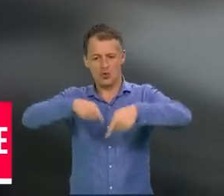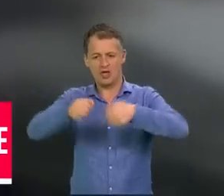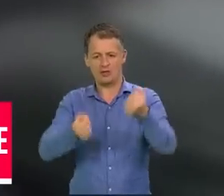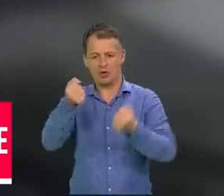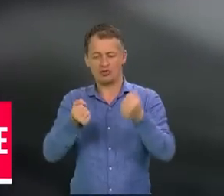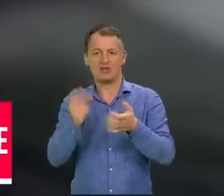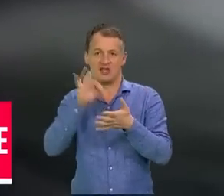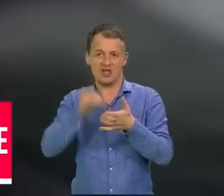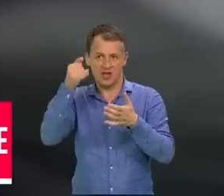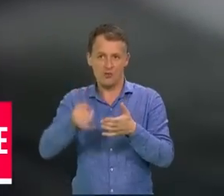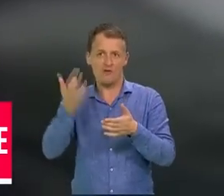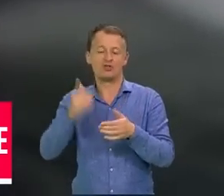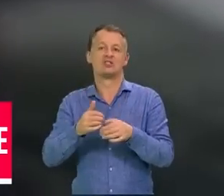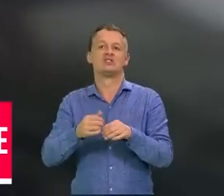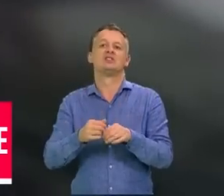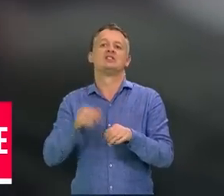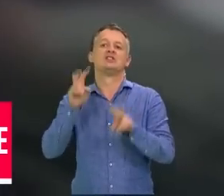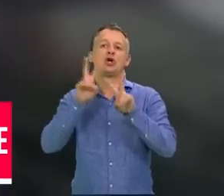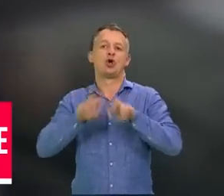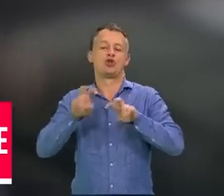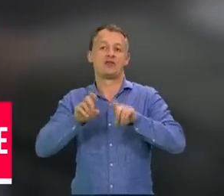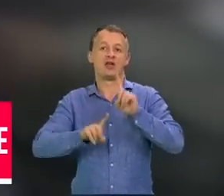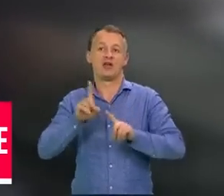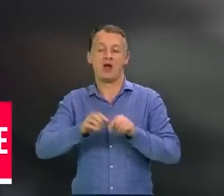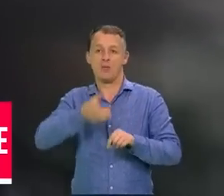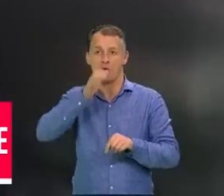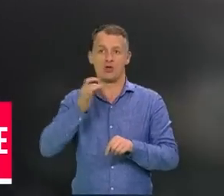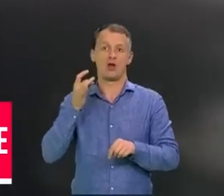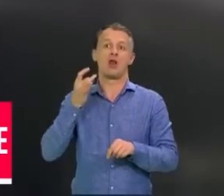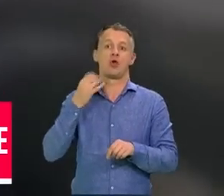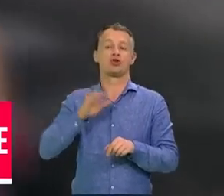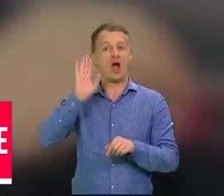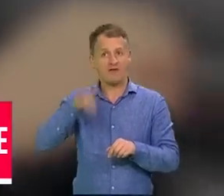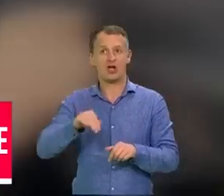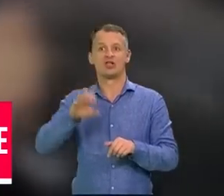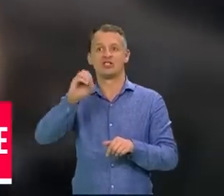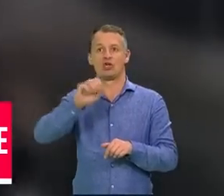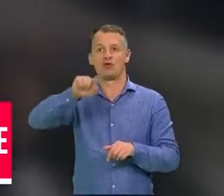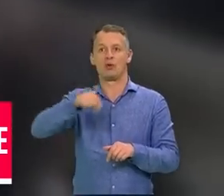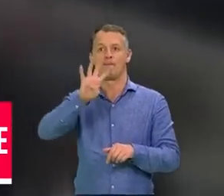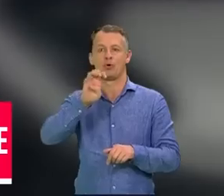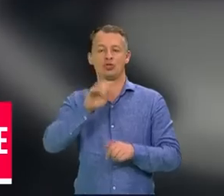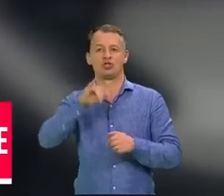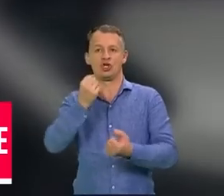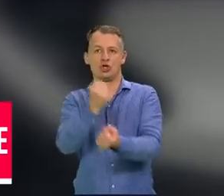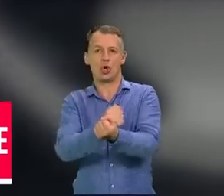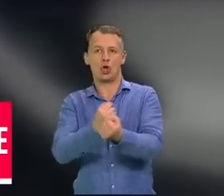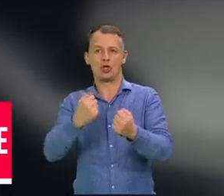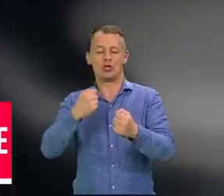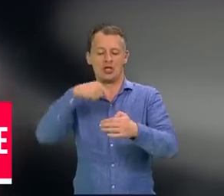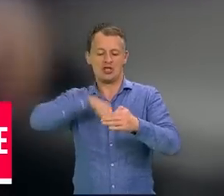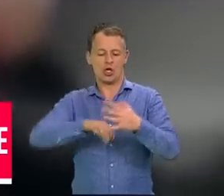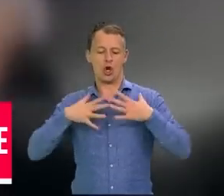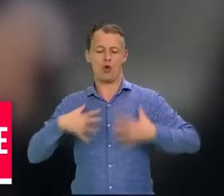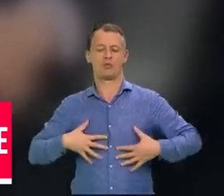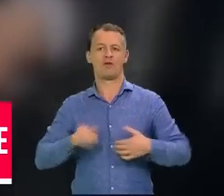trafic. De această dată a fost testată și depistată cu alcoolemie de 0,40 și cu droguri în organism. Ea a fost